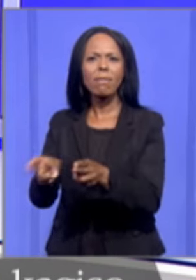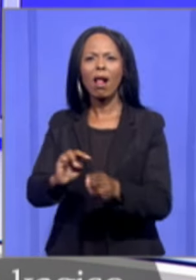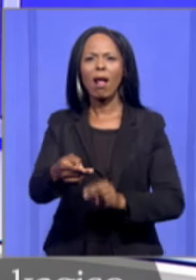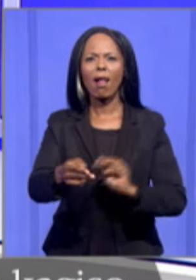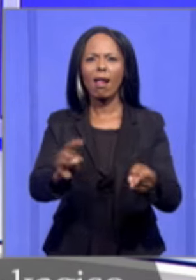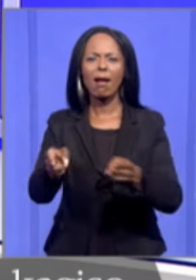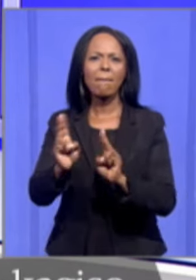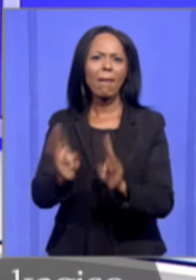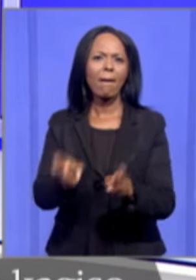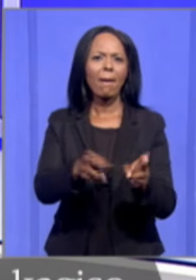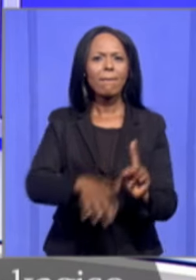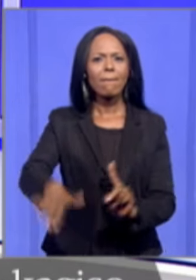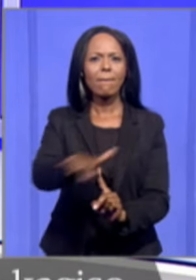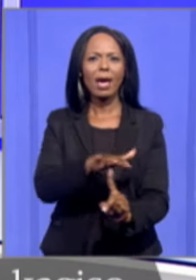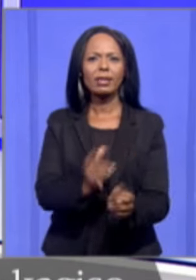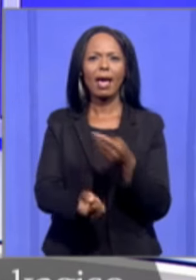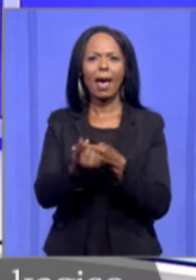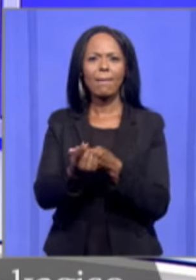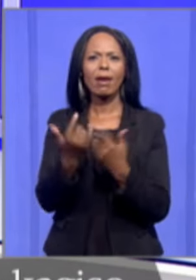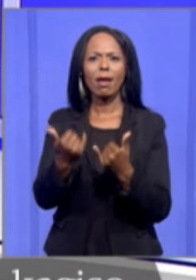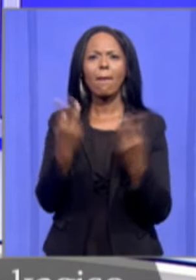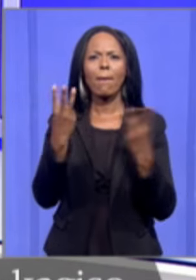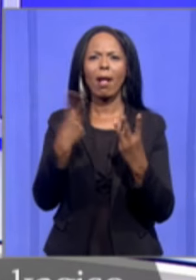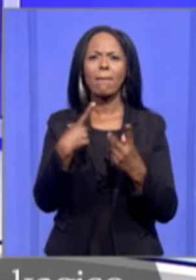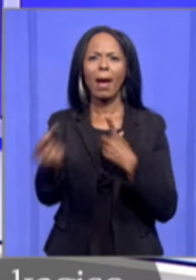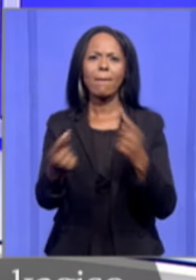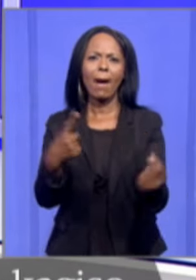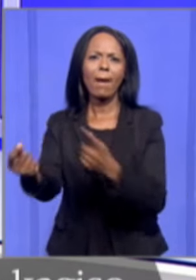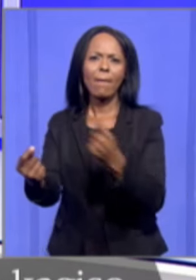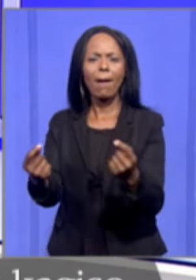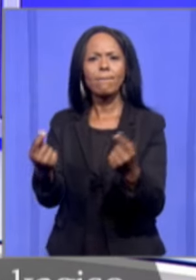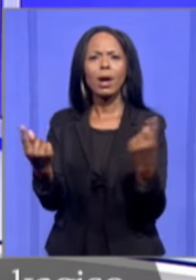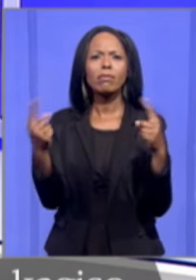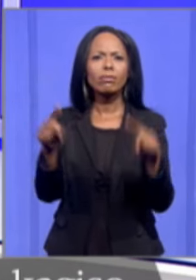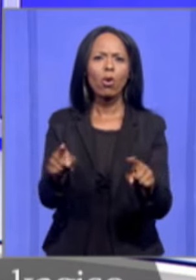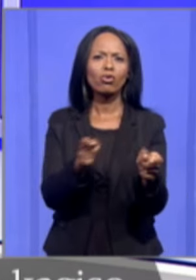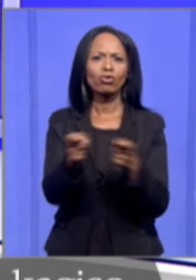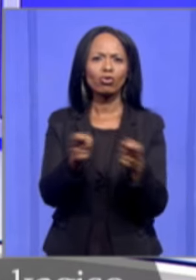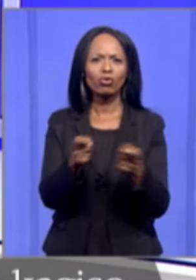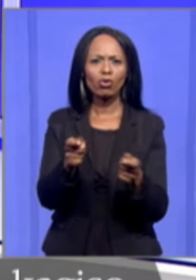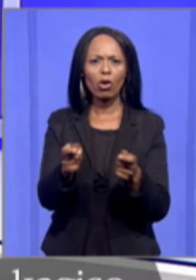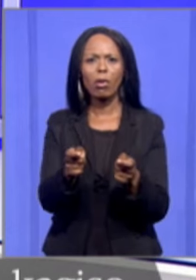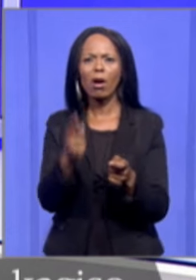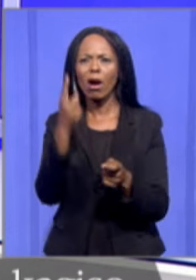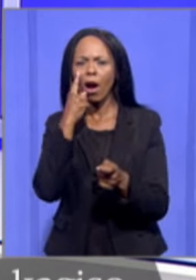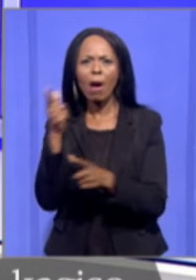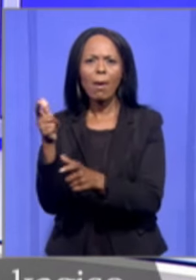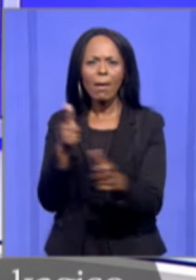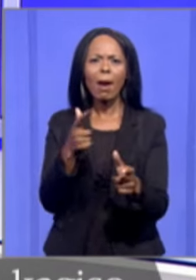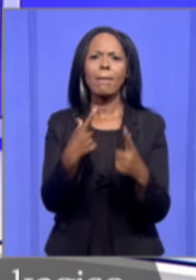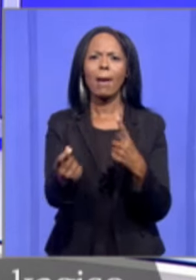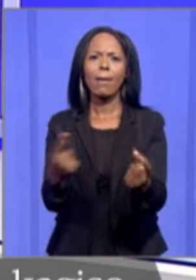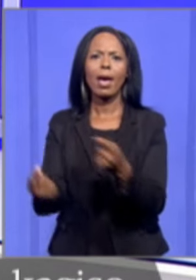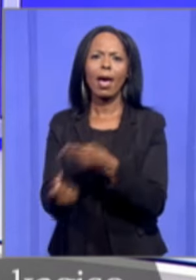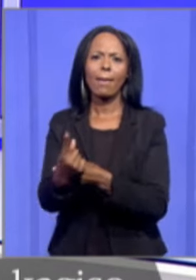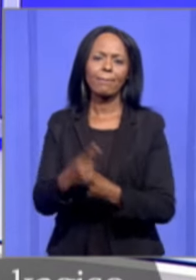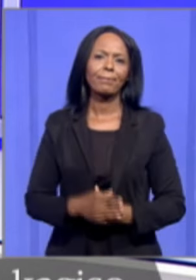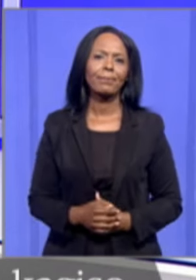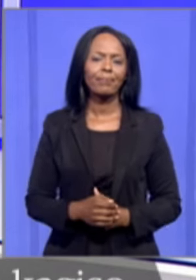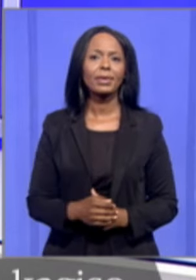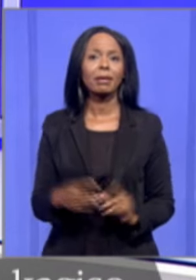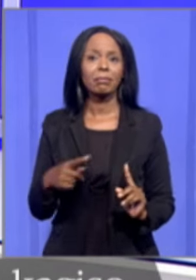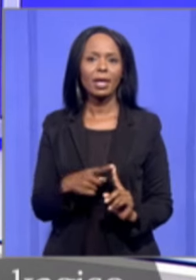lefelong leo ka nako eo batho bao ba neng ba tlileng mabentleleng ba ne ba bonwa ba phatlalala le go tshaba.